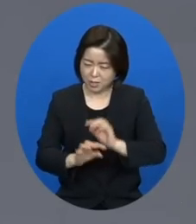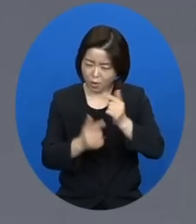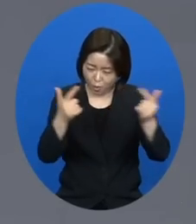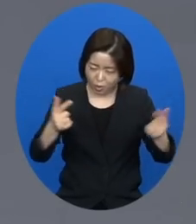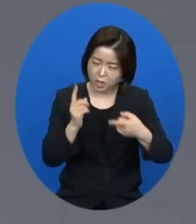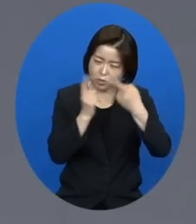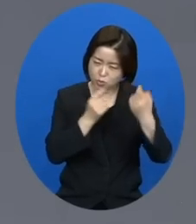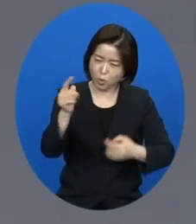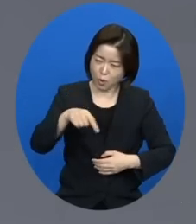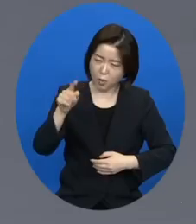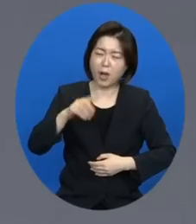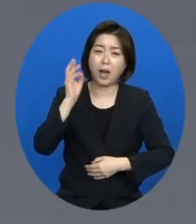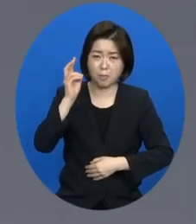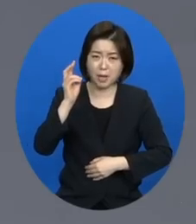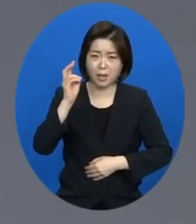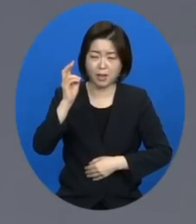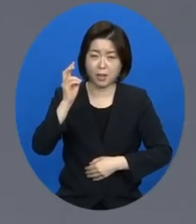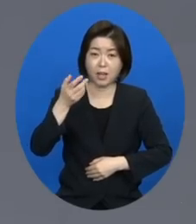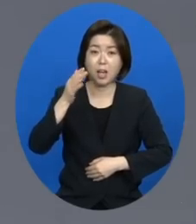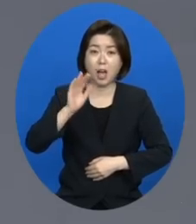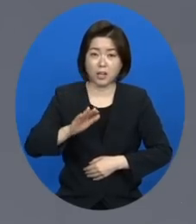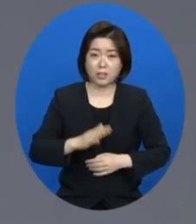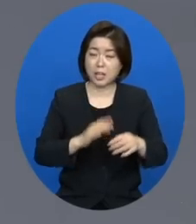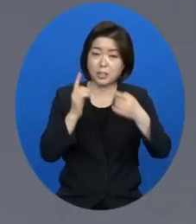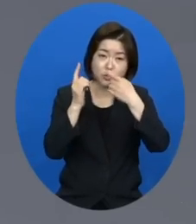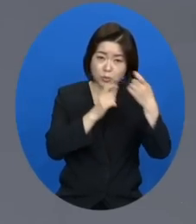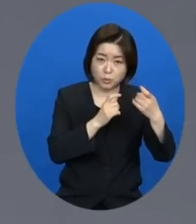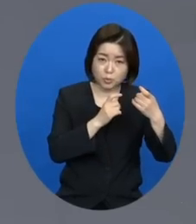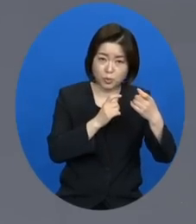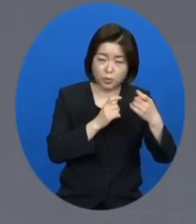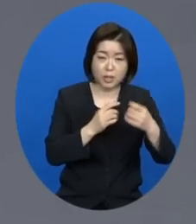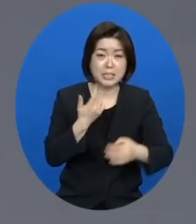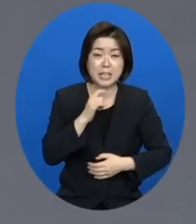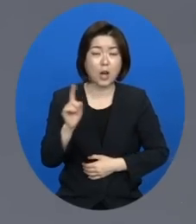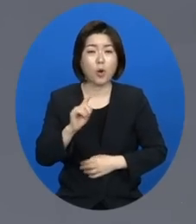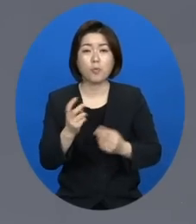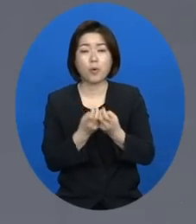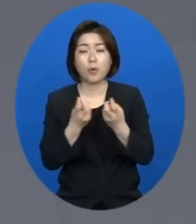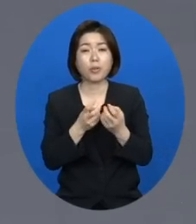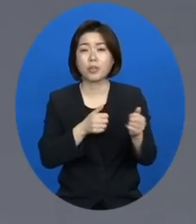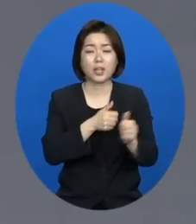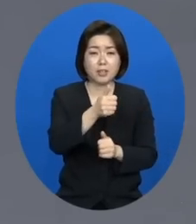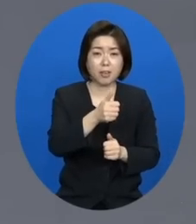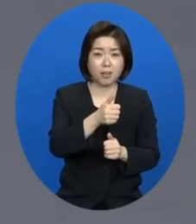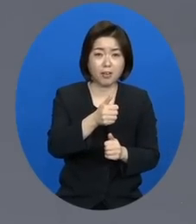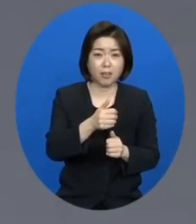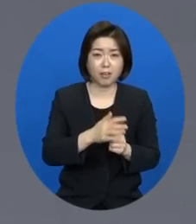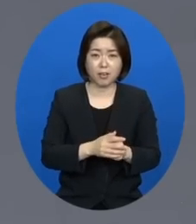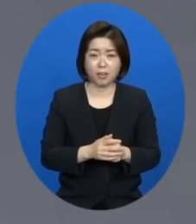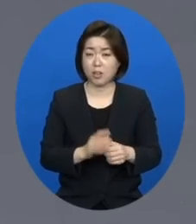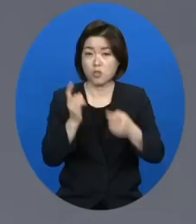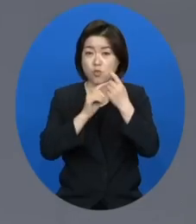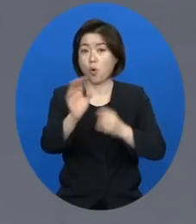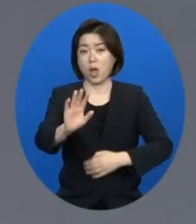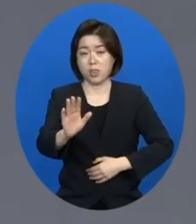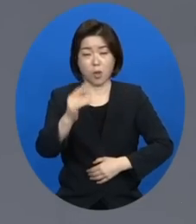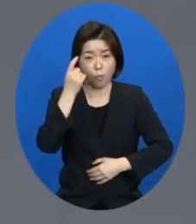유혹들이 왔겠죠. 근데 그 유혹을 야곱이 어떻게 이긴지 아십니까? 사실 유혹이 되지 않았습니다.